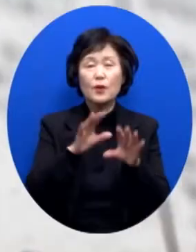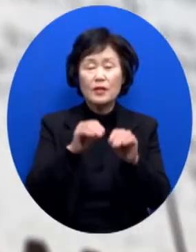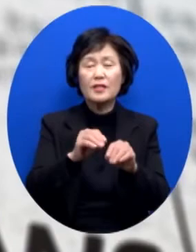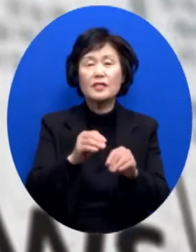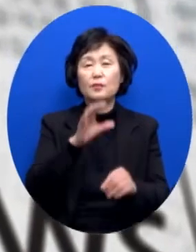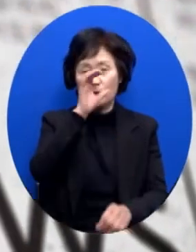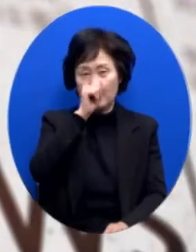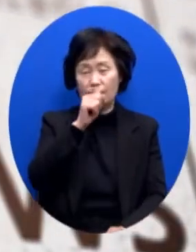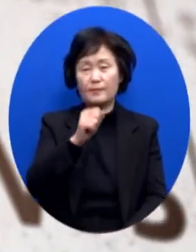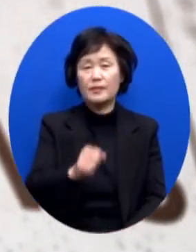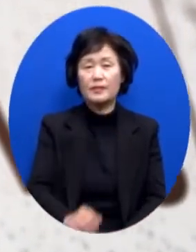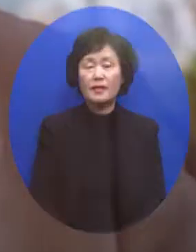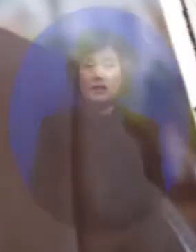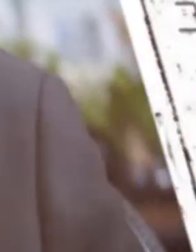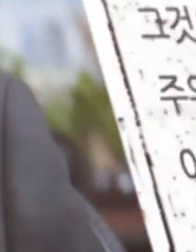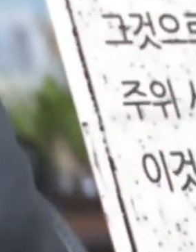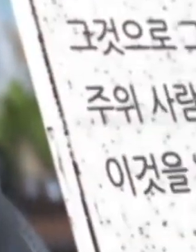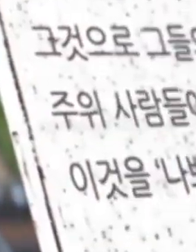으